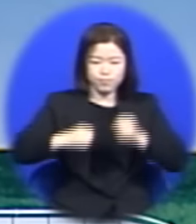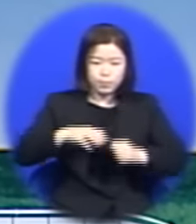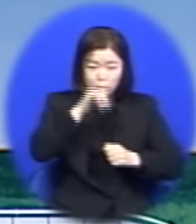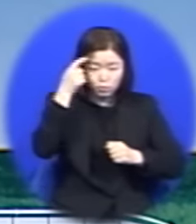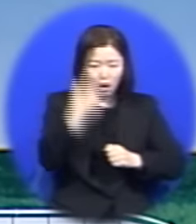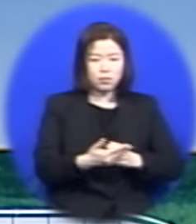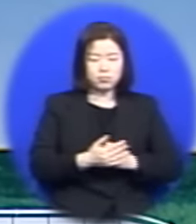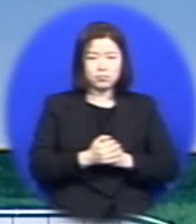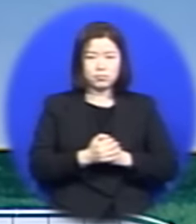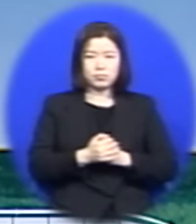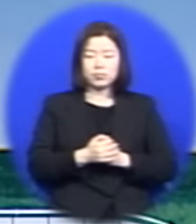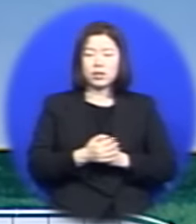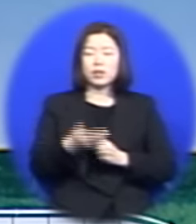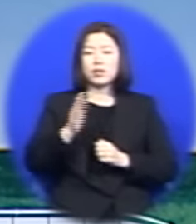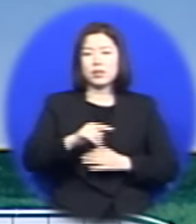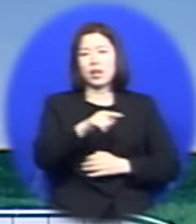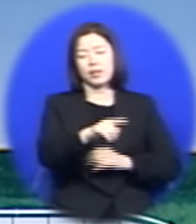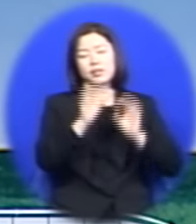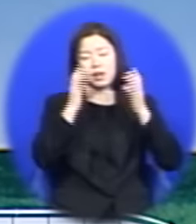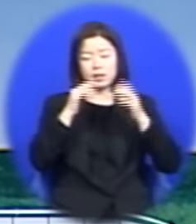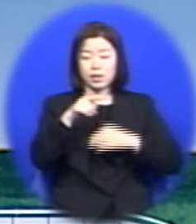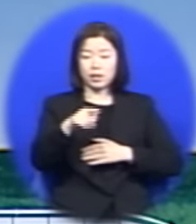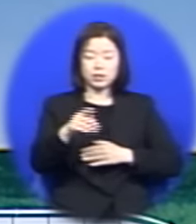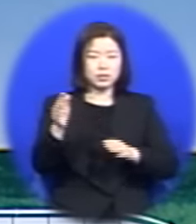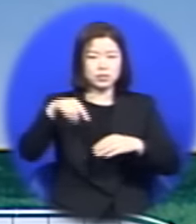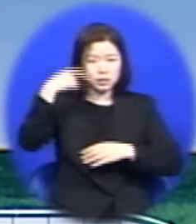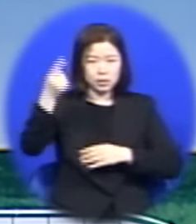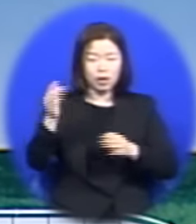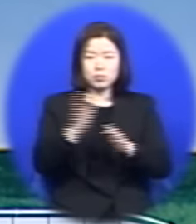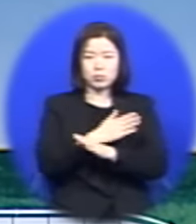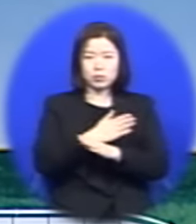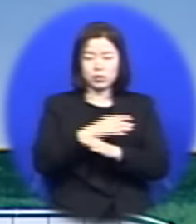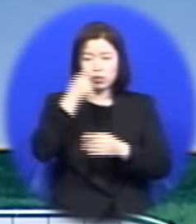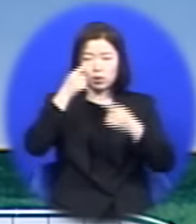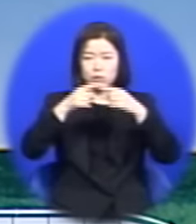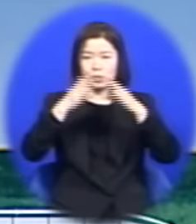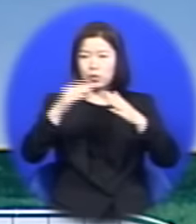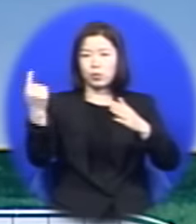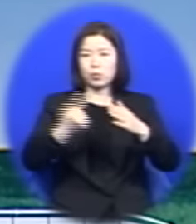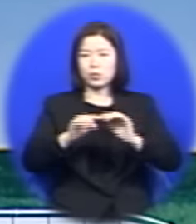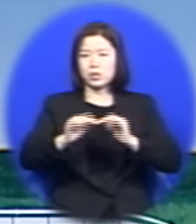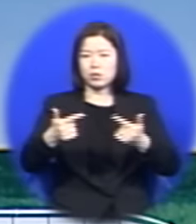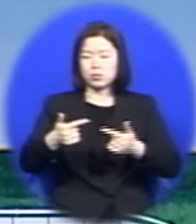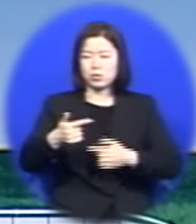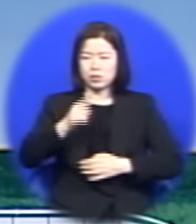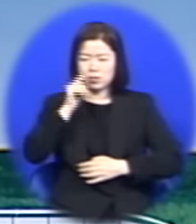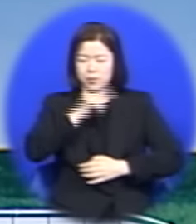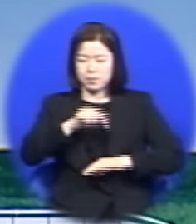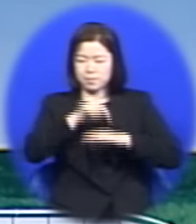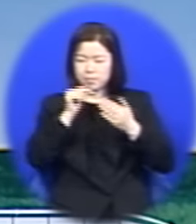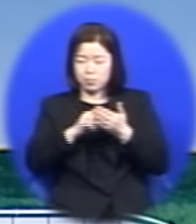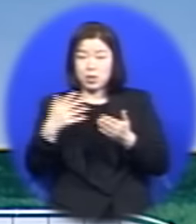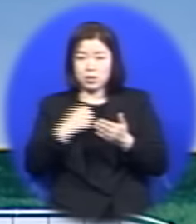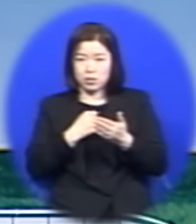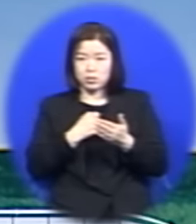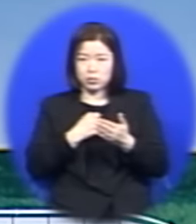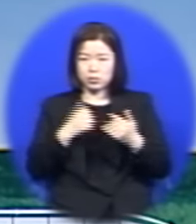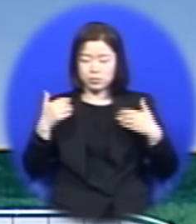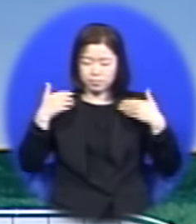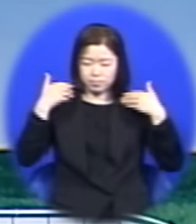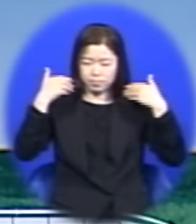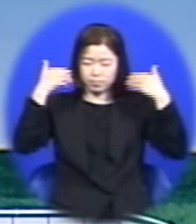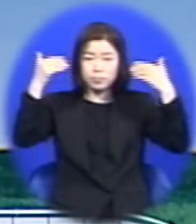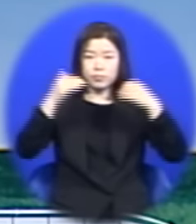그런데 그 아이가 그날로 교회를 안 나오고 그리고는 완전히 교회에 대해서 악감정을 가지고 그러면서